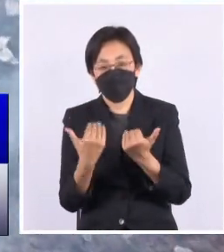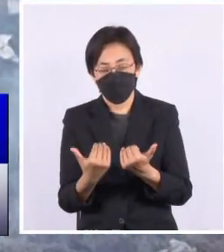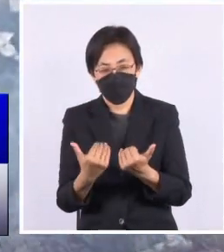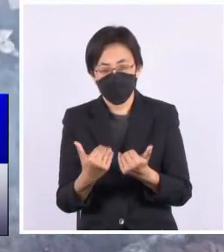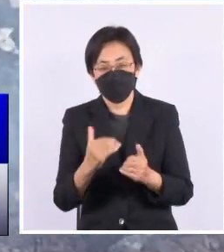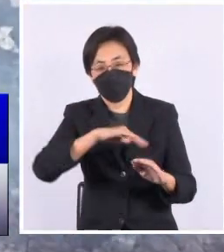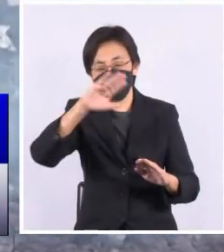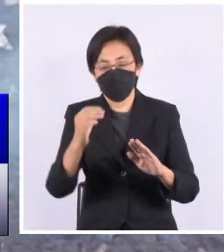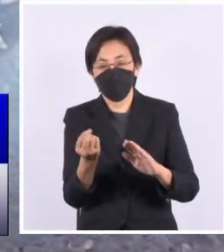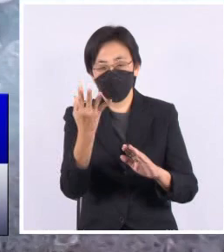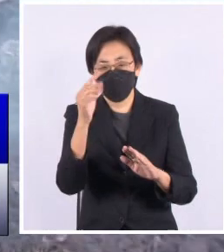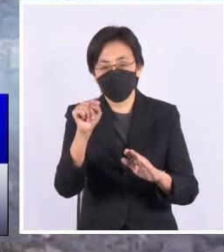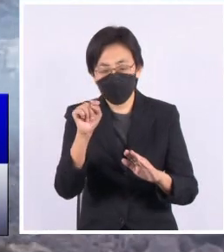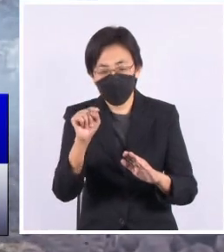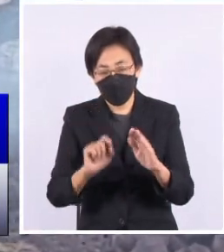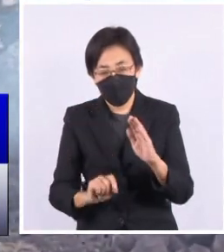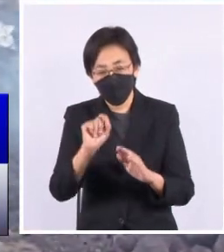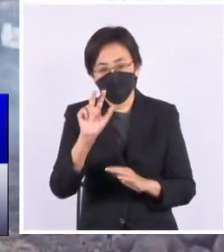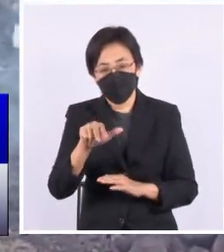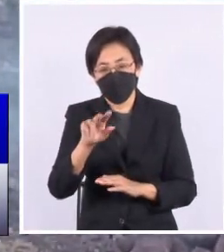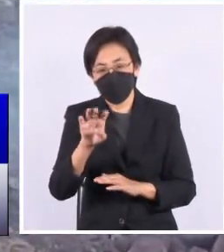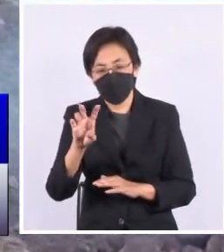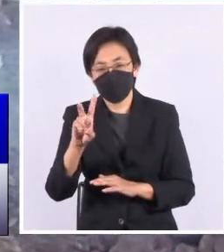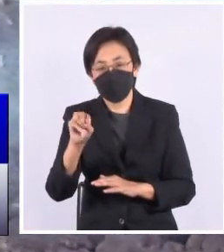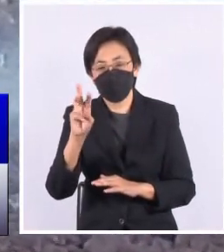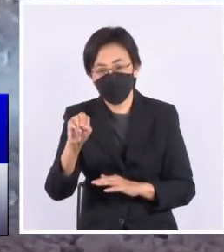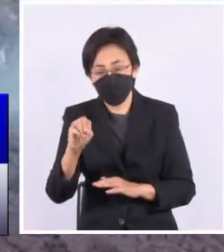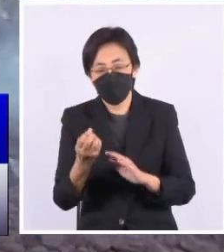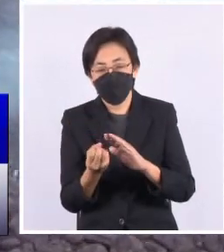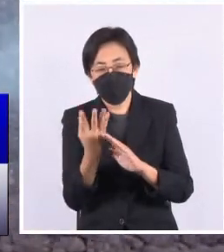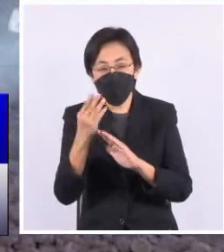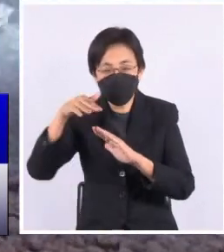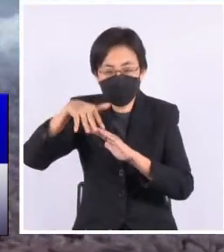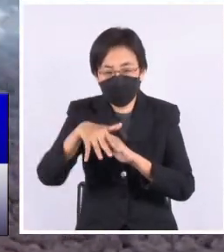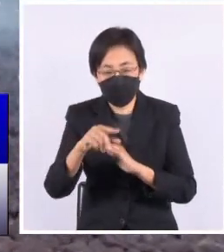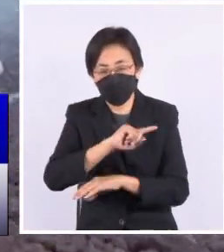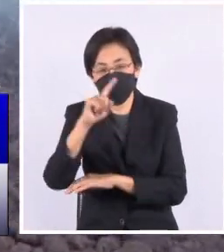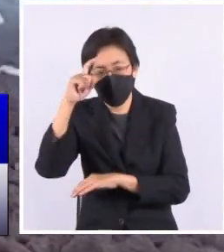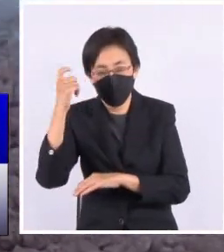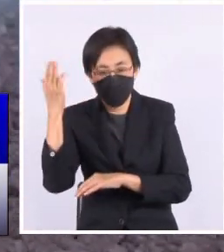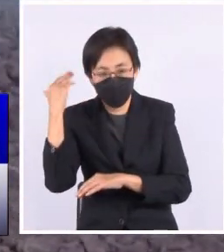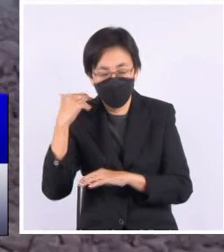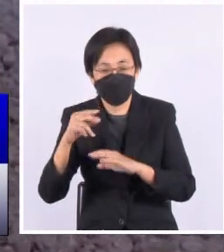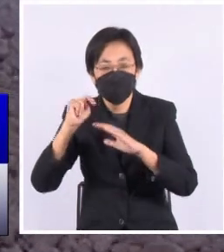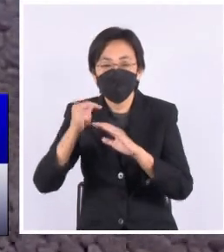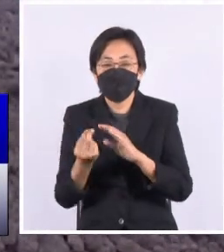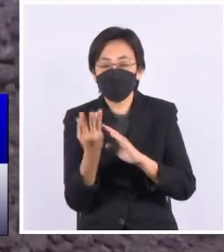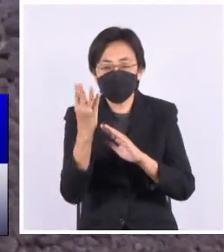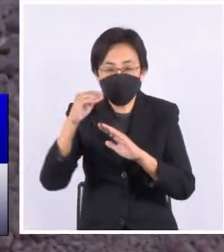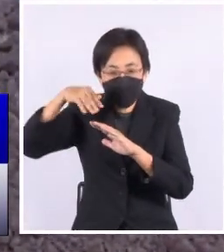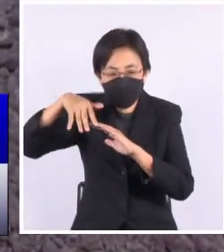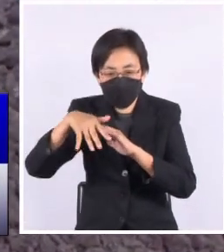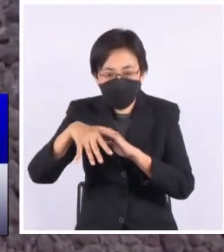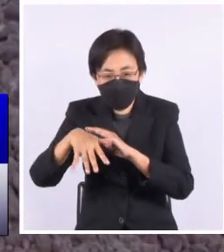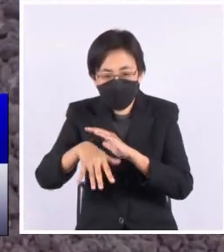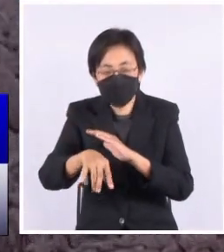เขา file in Ya tongoความสูง 3470เมตรปะทุอย่างหนักเมื่อวันเสาร์ที่ผ่านมาในครับและมีลาวาไหลออกมาจากปาก